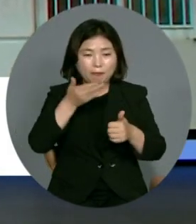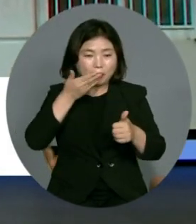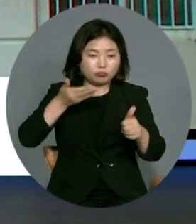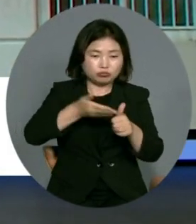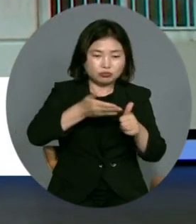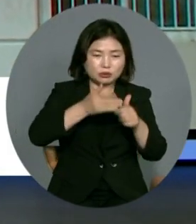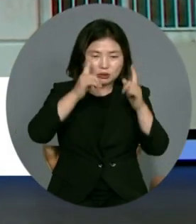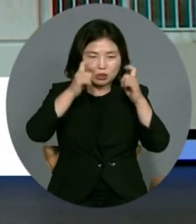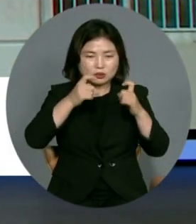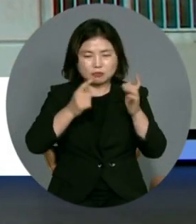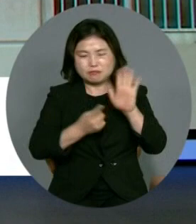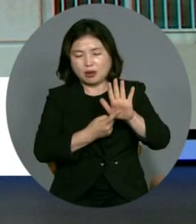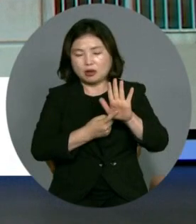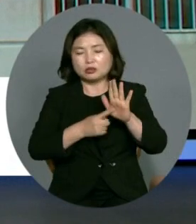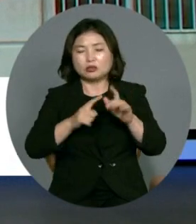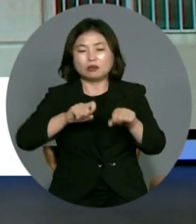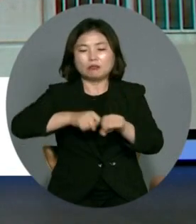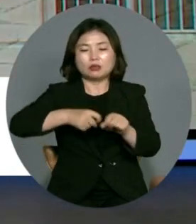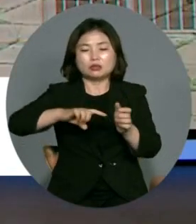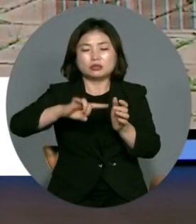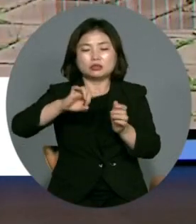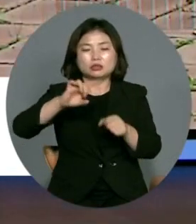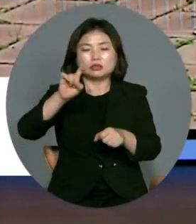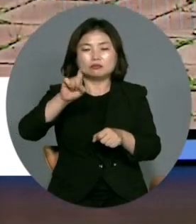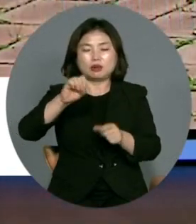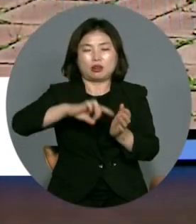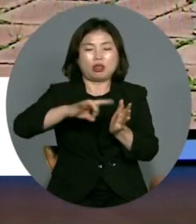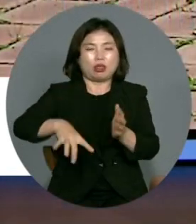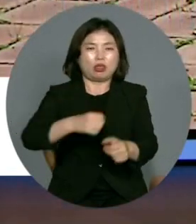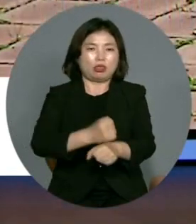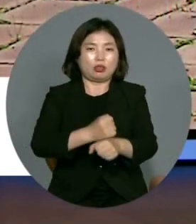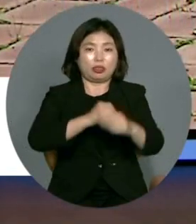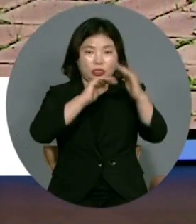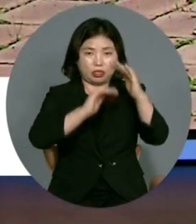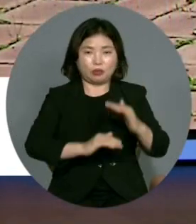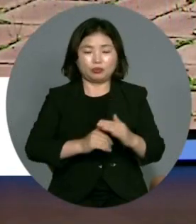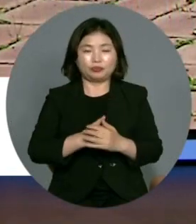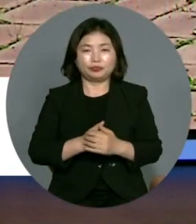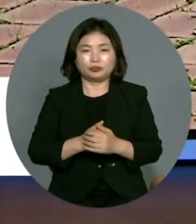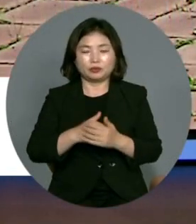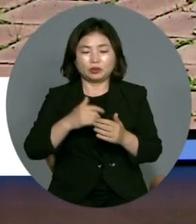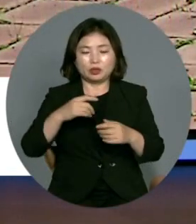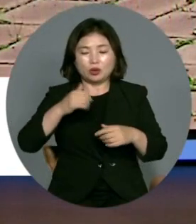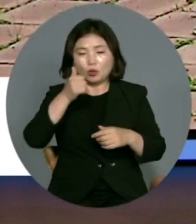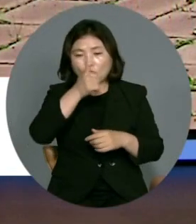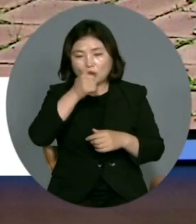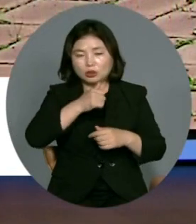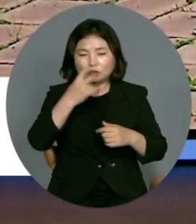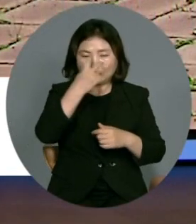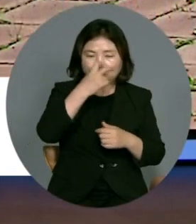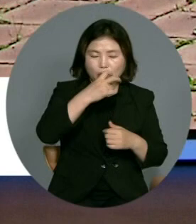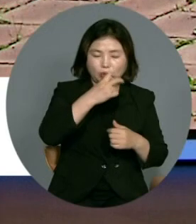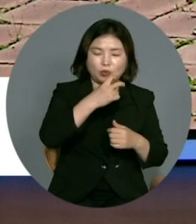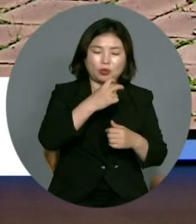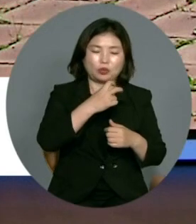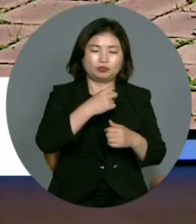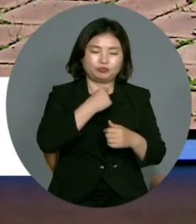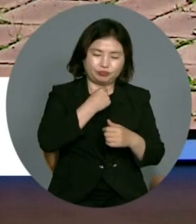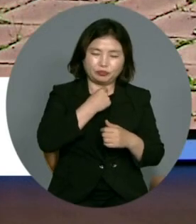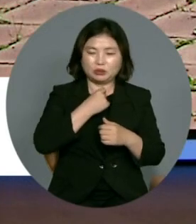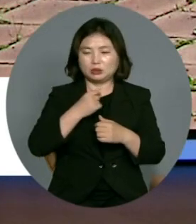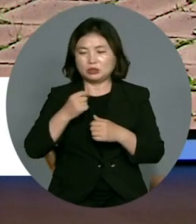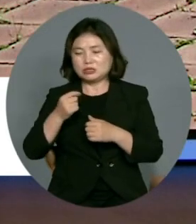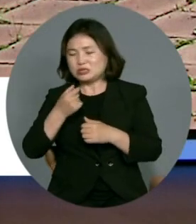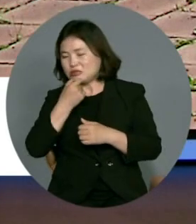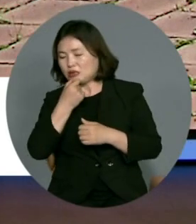사진을 공개하고 10만 원의 벌금을 물린다는 내용인데요. 길고양이를 돌보려는 입주민과 그걸 원치 않는